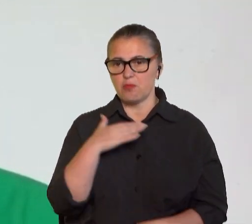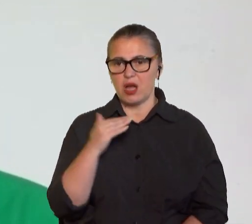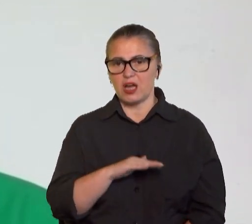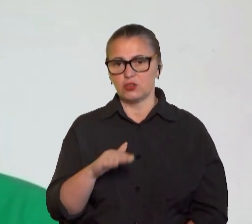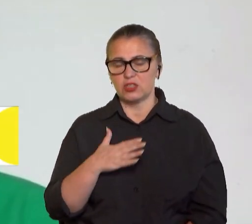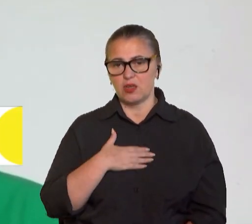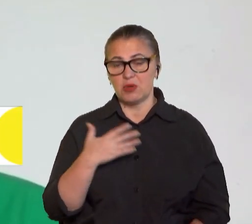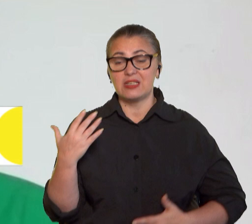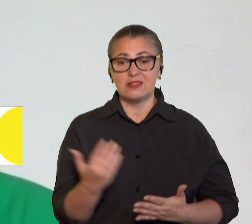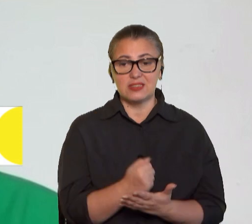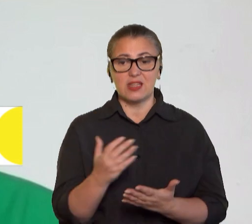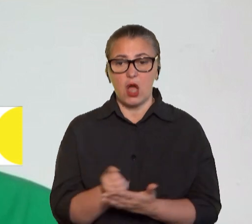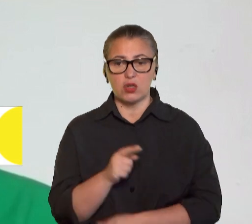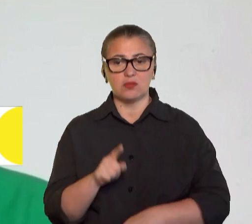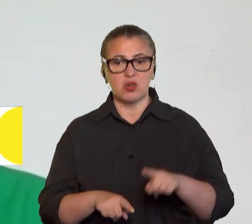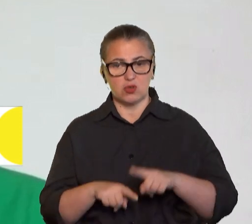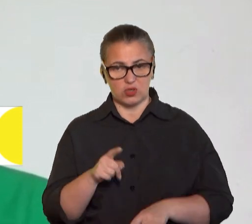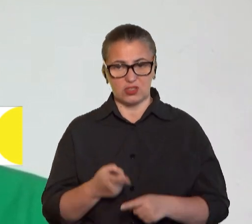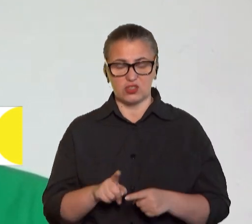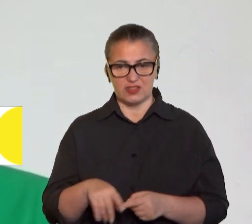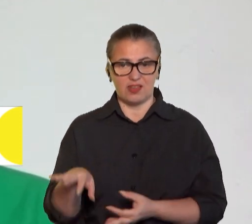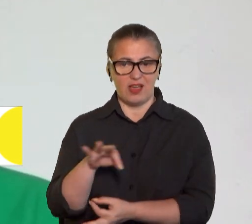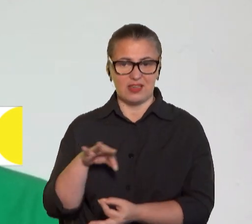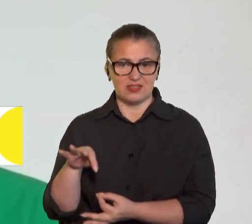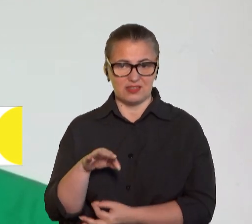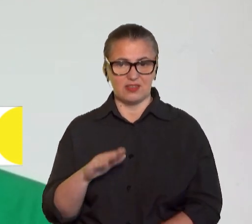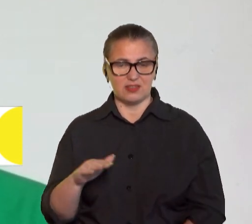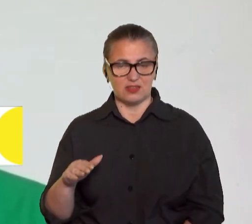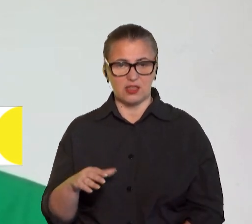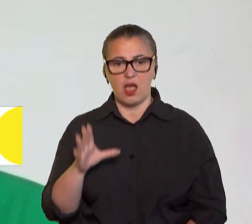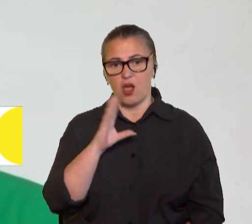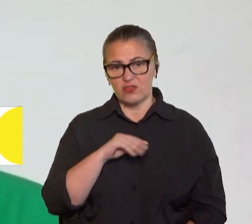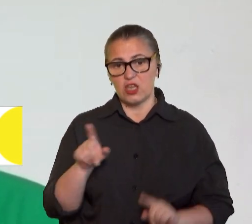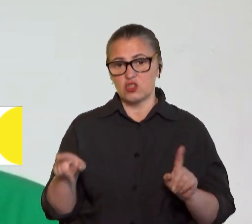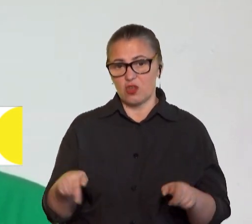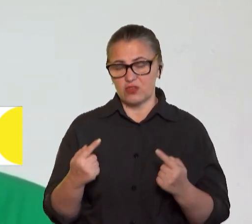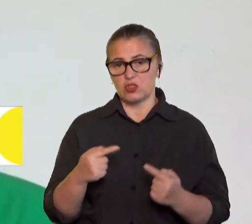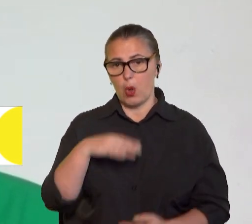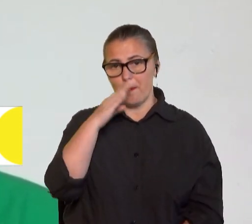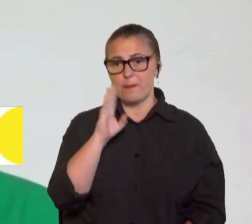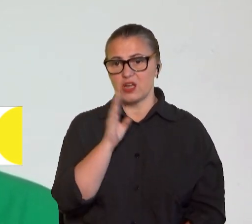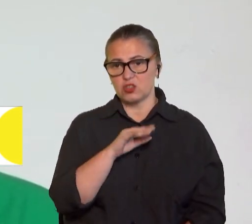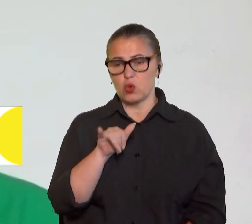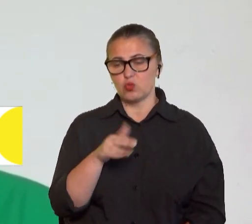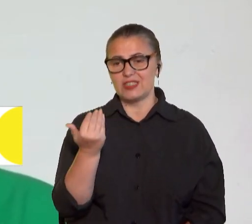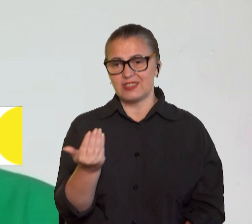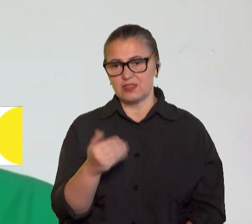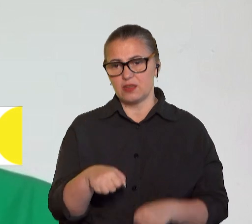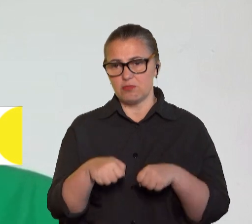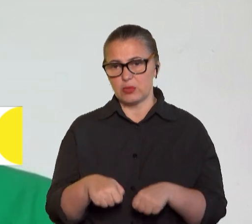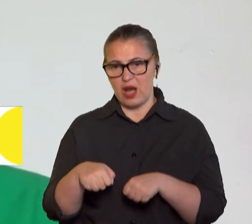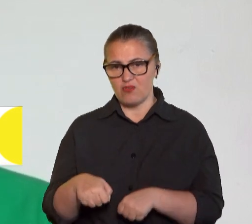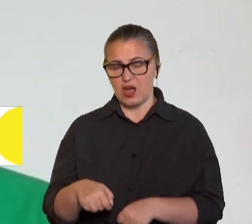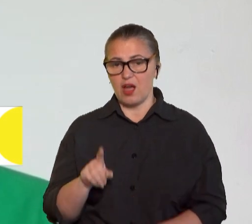ми знаходимо родичів цих сиріт. Вдається відновити і поновити батьків у їхніх батьківських правах.